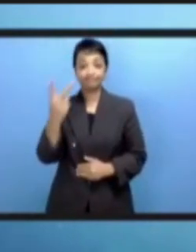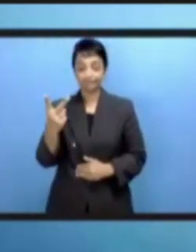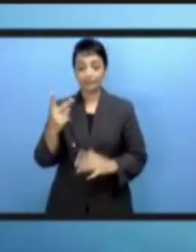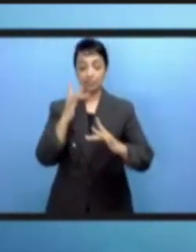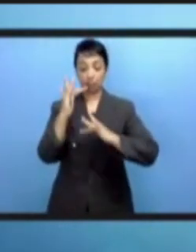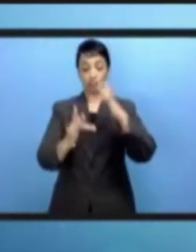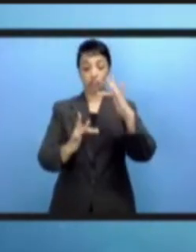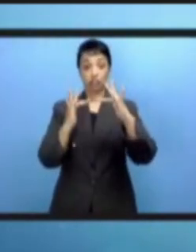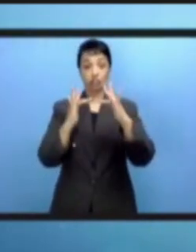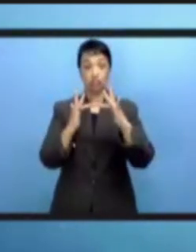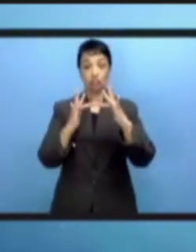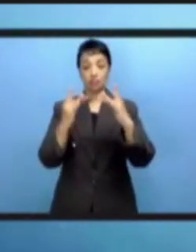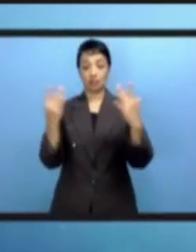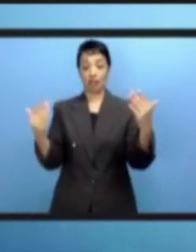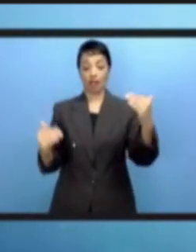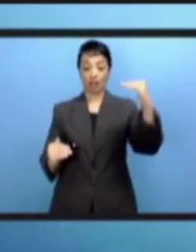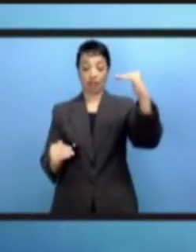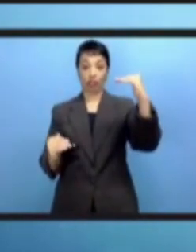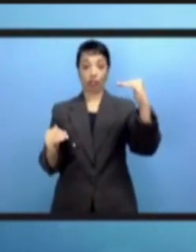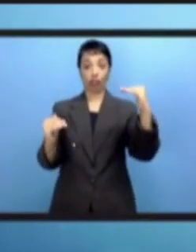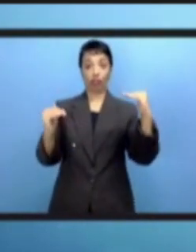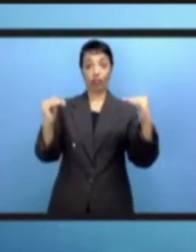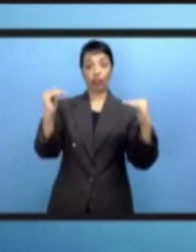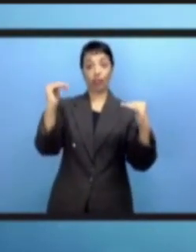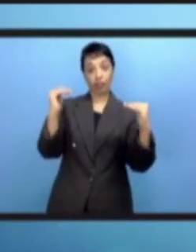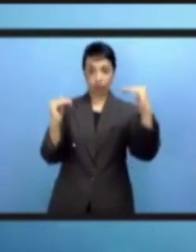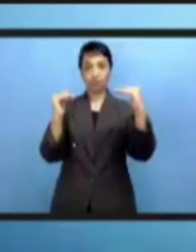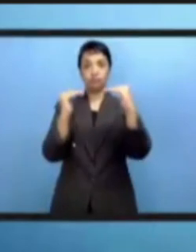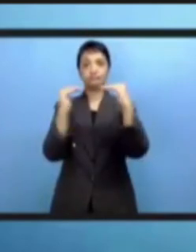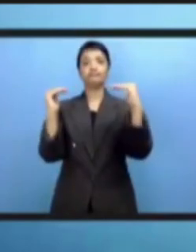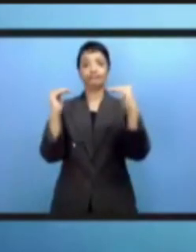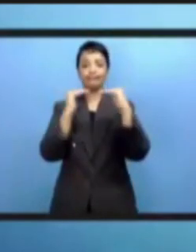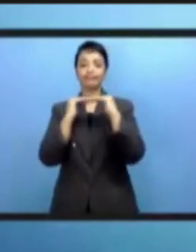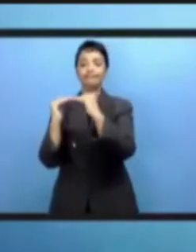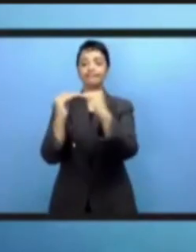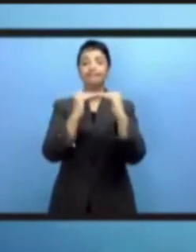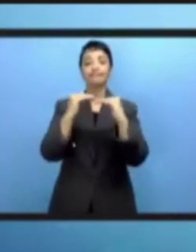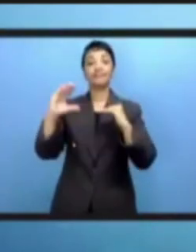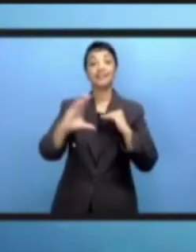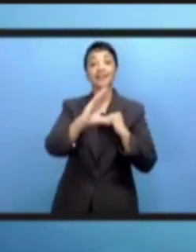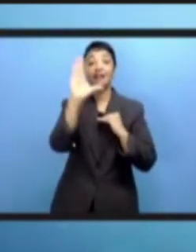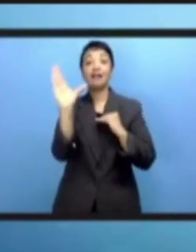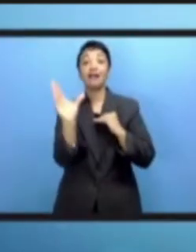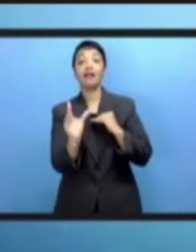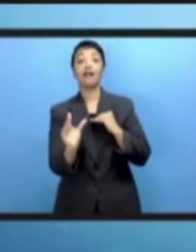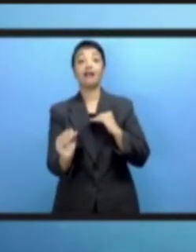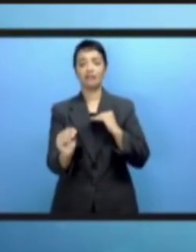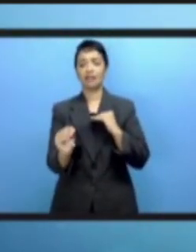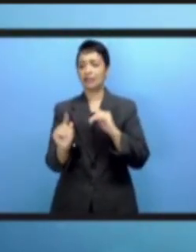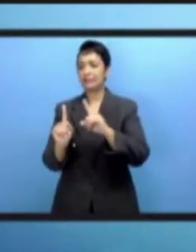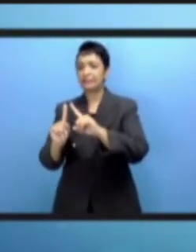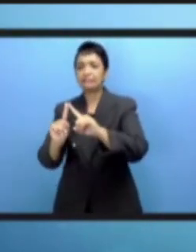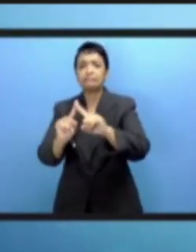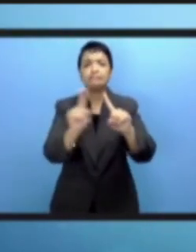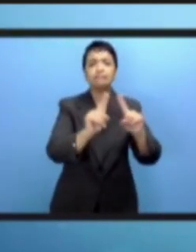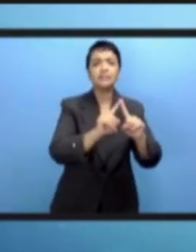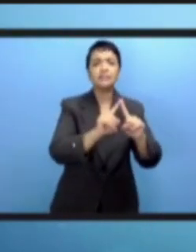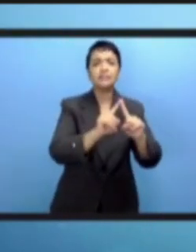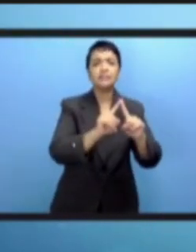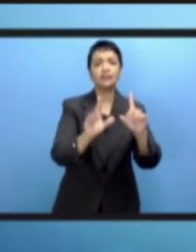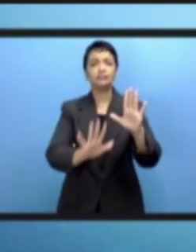этого есть IGF. Мы бы хотели выработать общий подход, общее видение развития